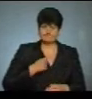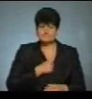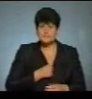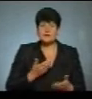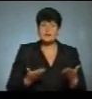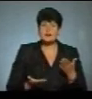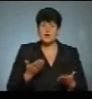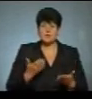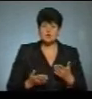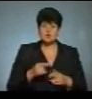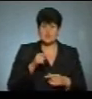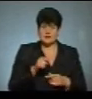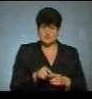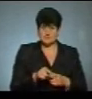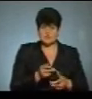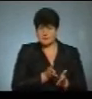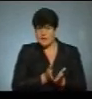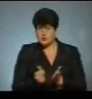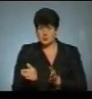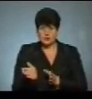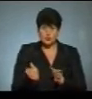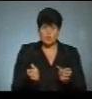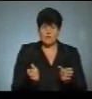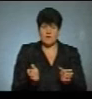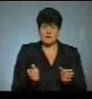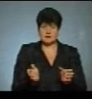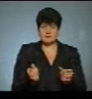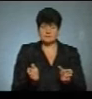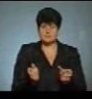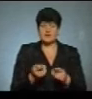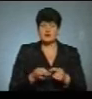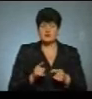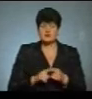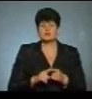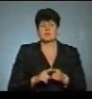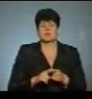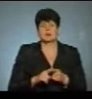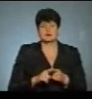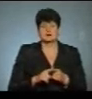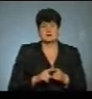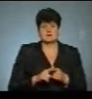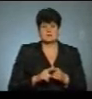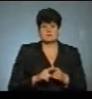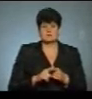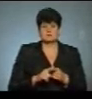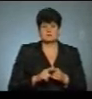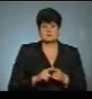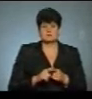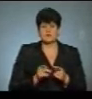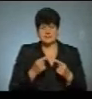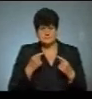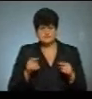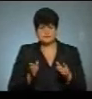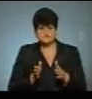якщо їх не переорієнтувати, не сублімувати цю енергію в просоціальне